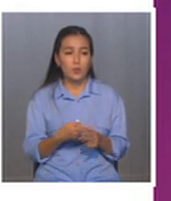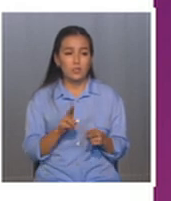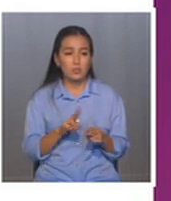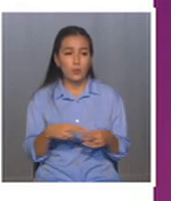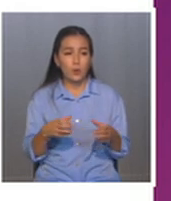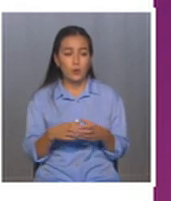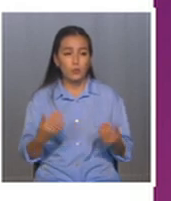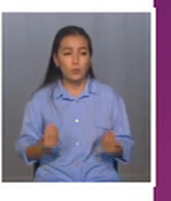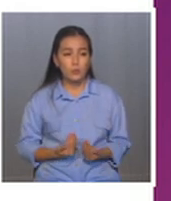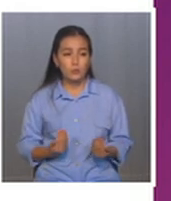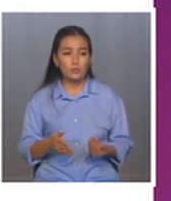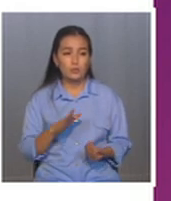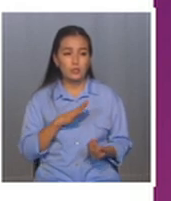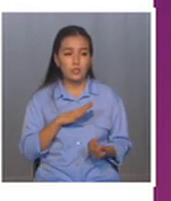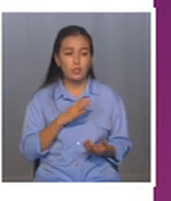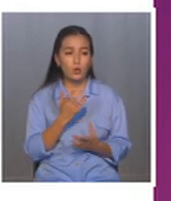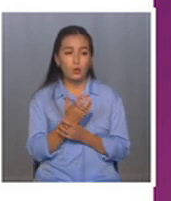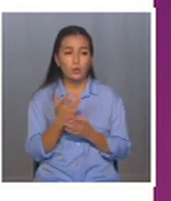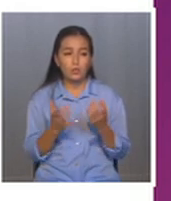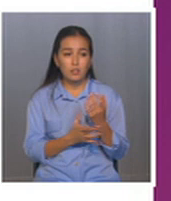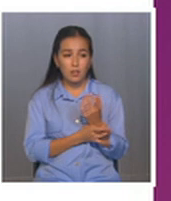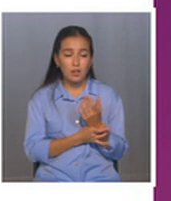сүрген құлдар тіпті